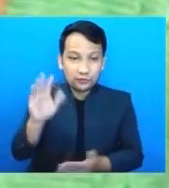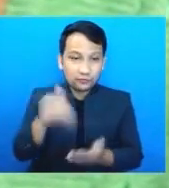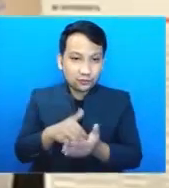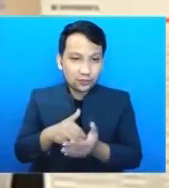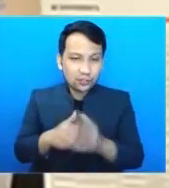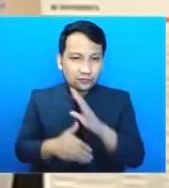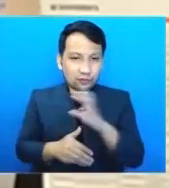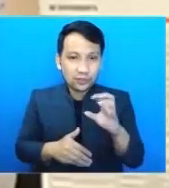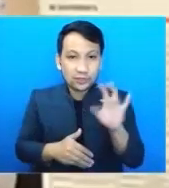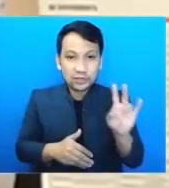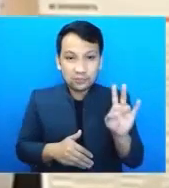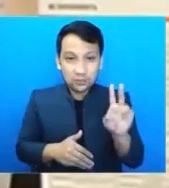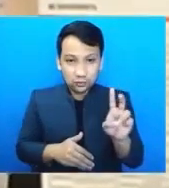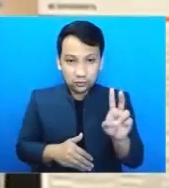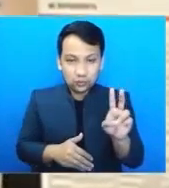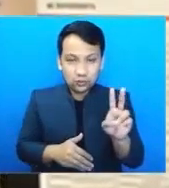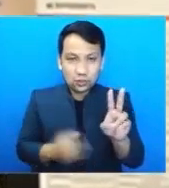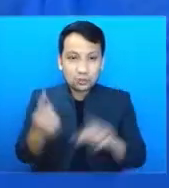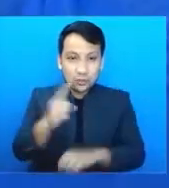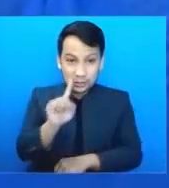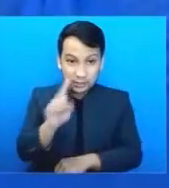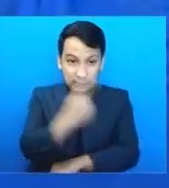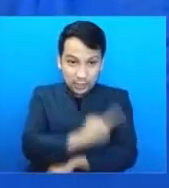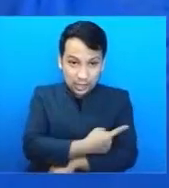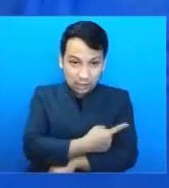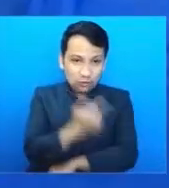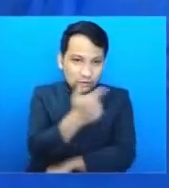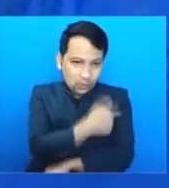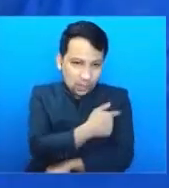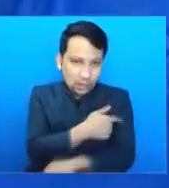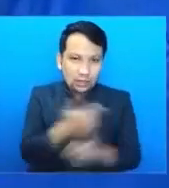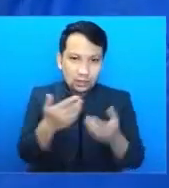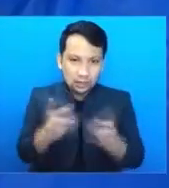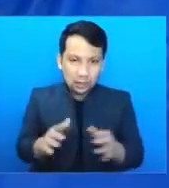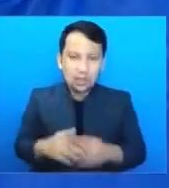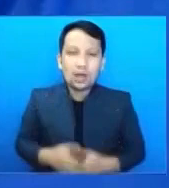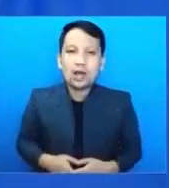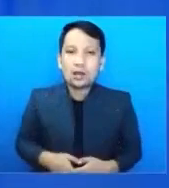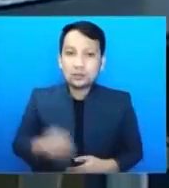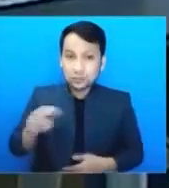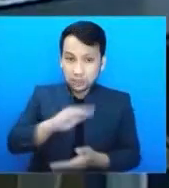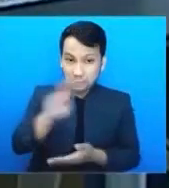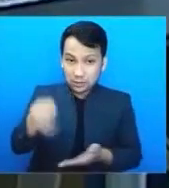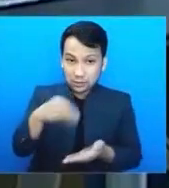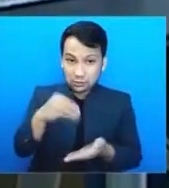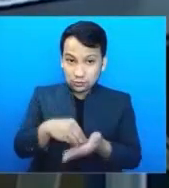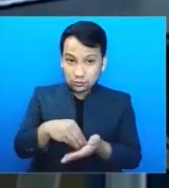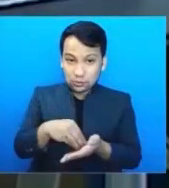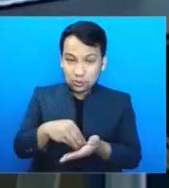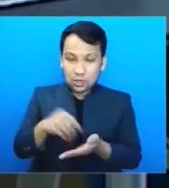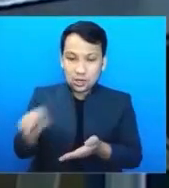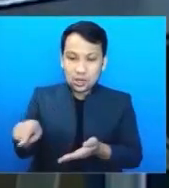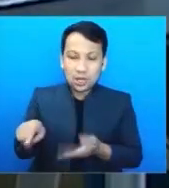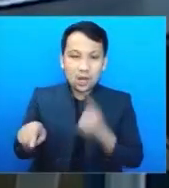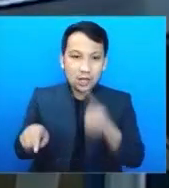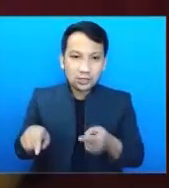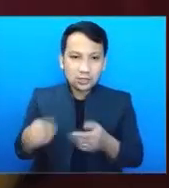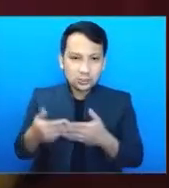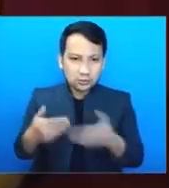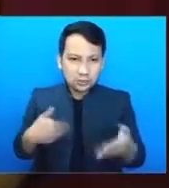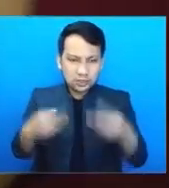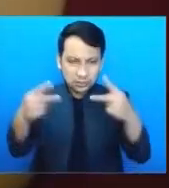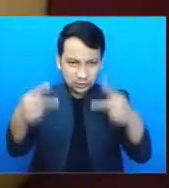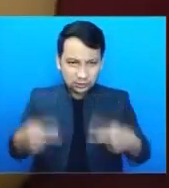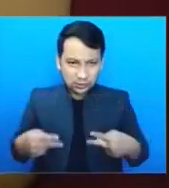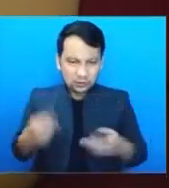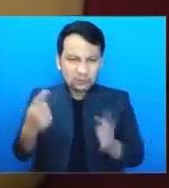35,572 na nabakunahan sa isang araw. Sa Mandaluyong City, kapag pre-registered sa Mandavax, Pfizer